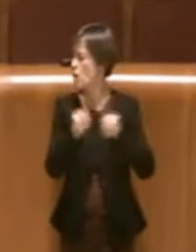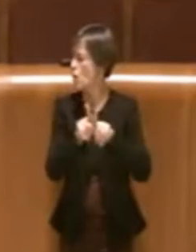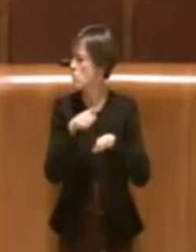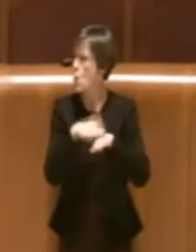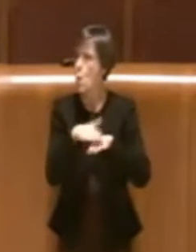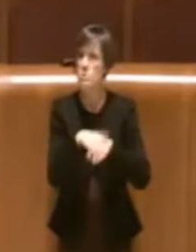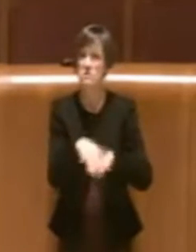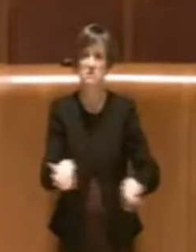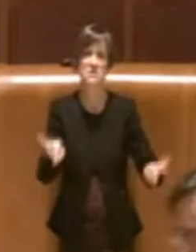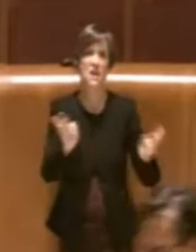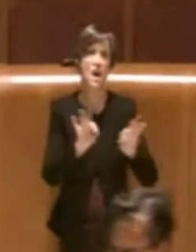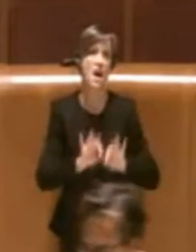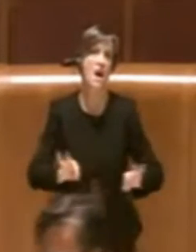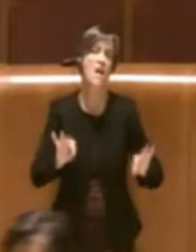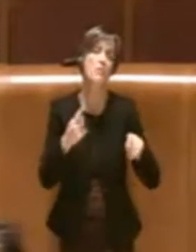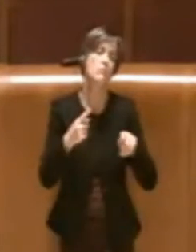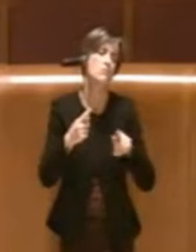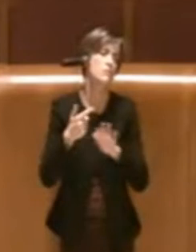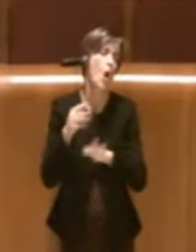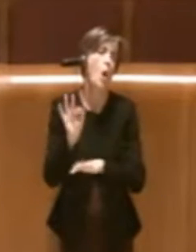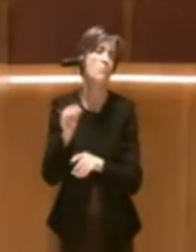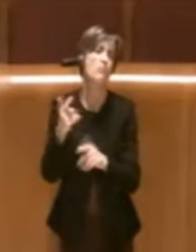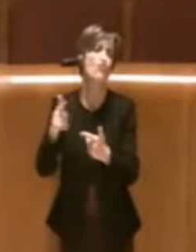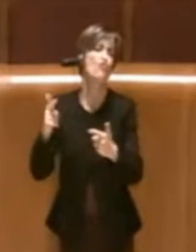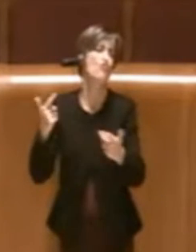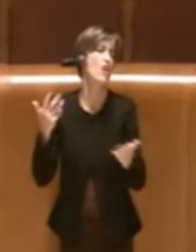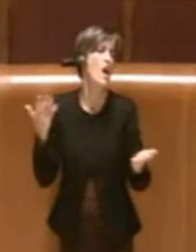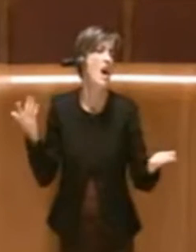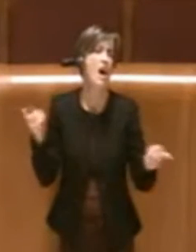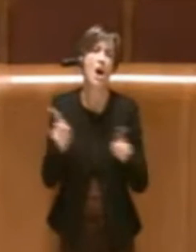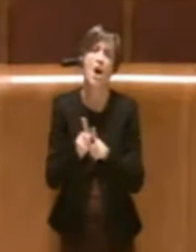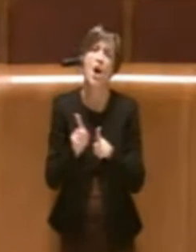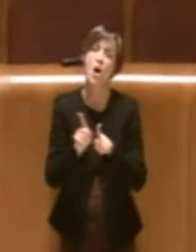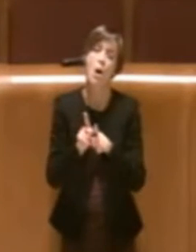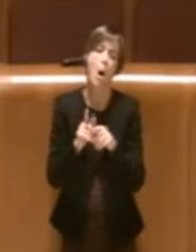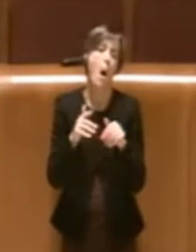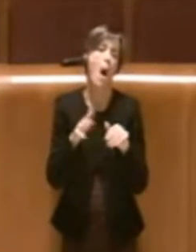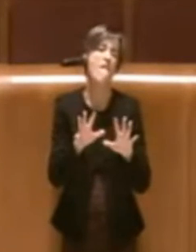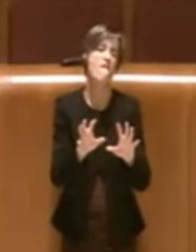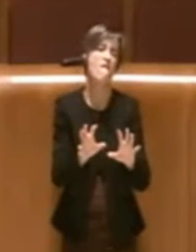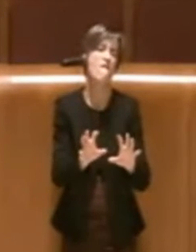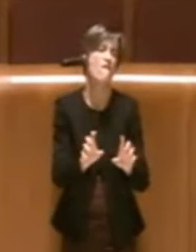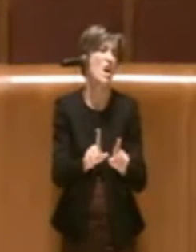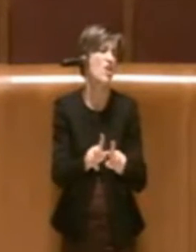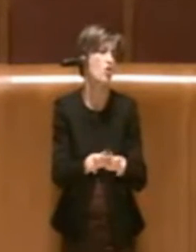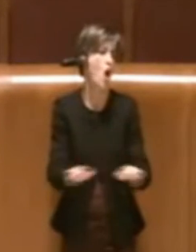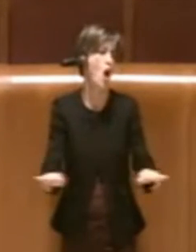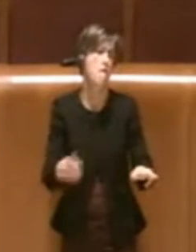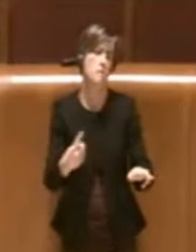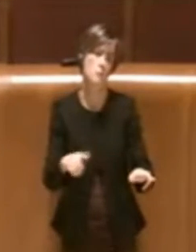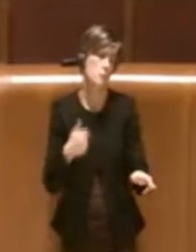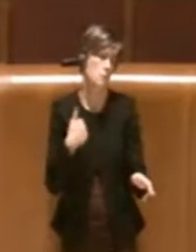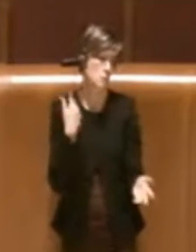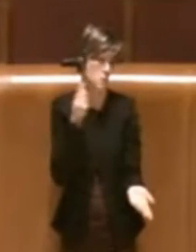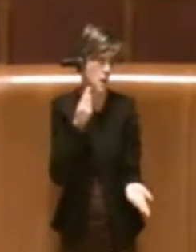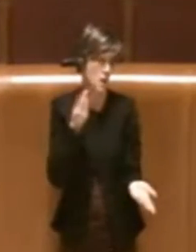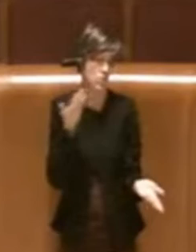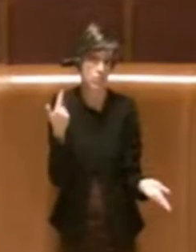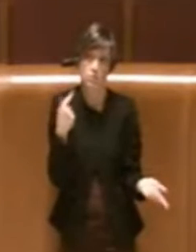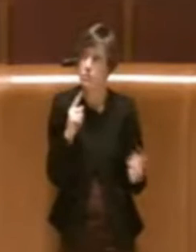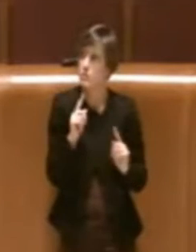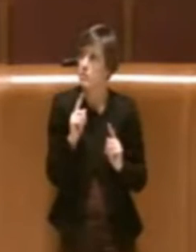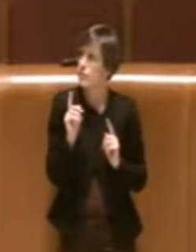utilizzo, senza una destinazione, ma soltanto a marcire, sicuramente credo che nessuno di noi potrà